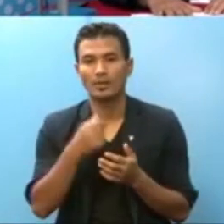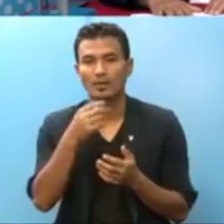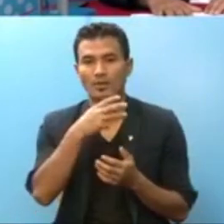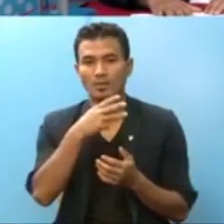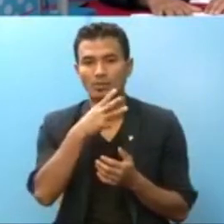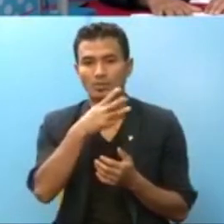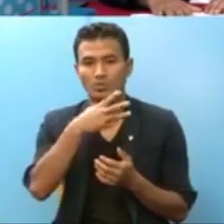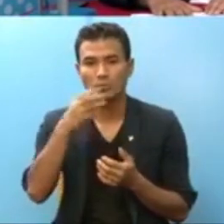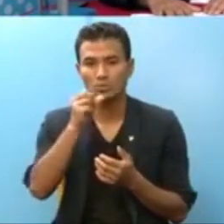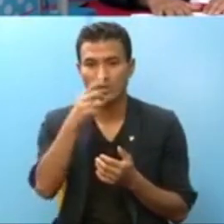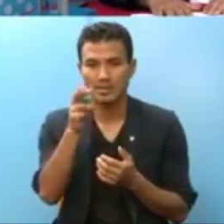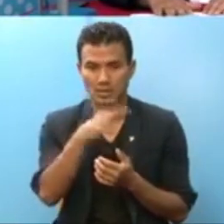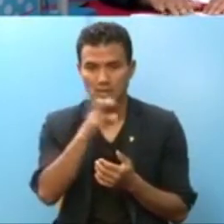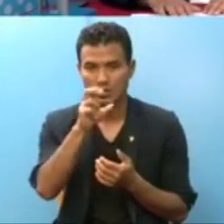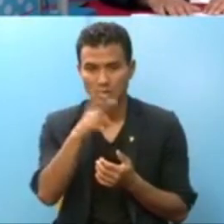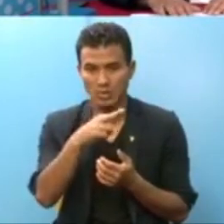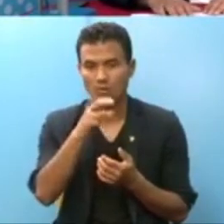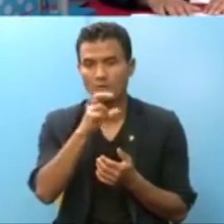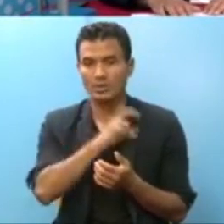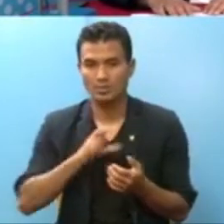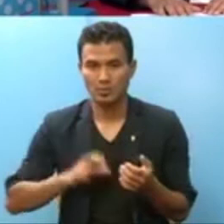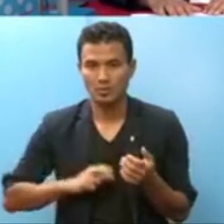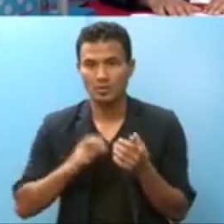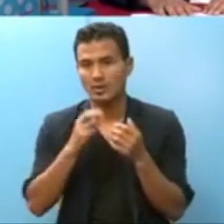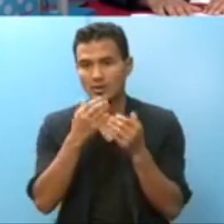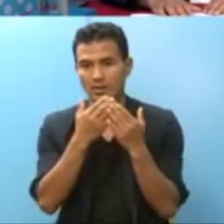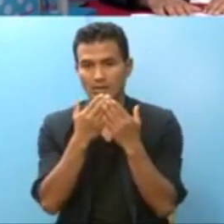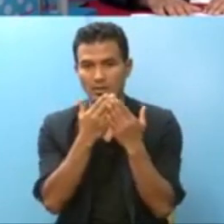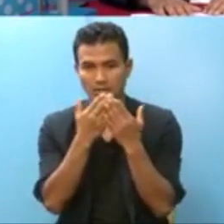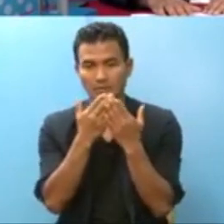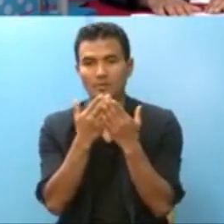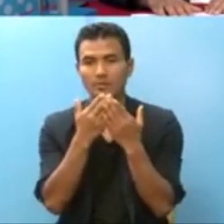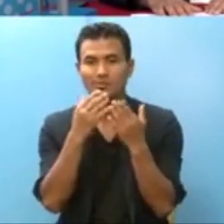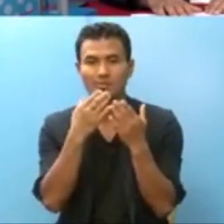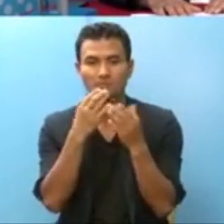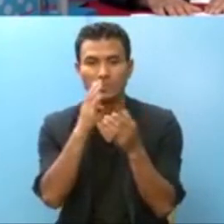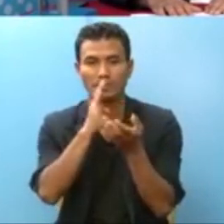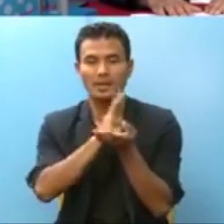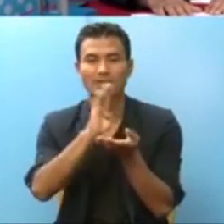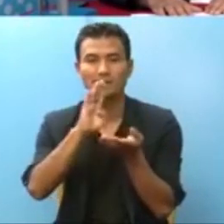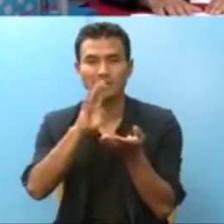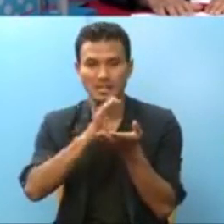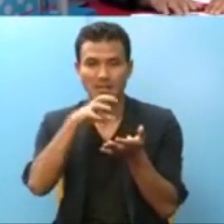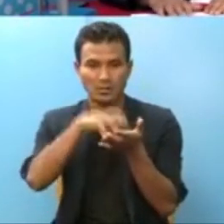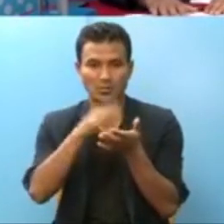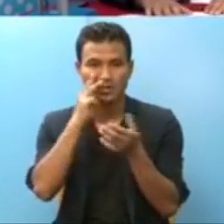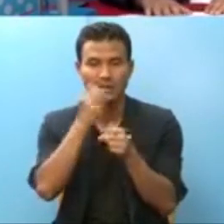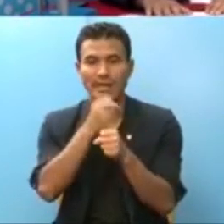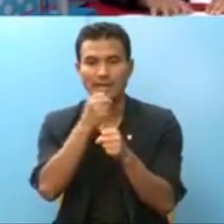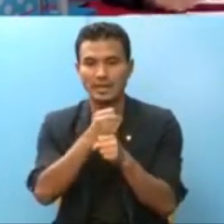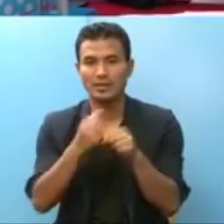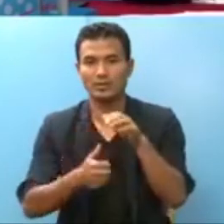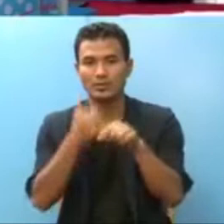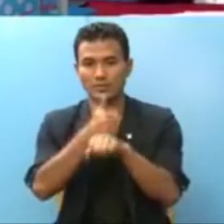देवकोता मेमोरियल नाशनल इस्टिट्यूट आफ नियूरालोजिकल एन अलाइट साइंसे वास्वारी मां कारेकारी अध्याचे को रूप मां